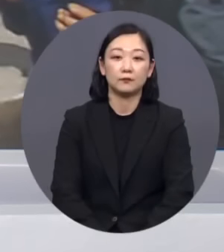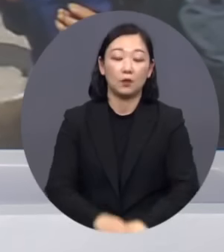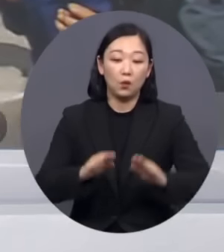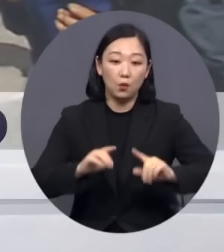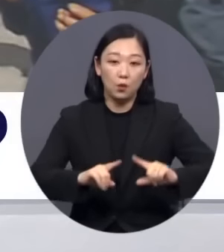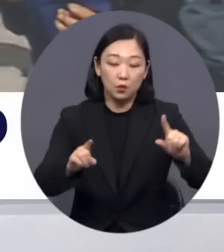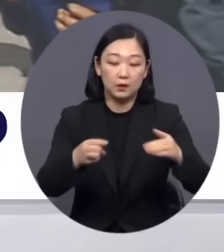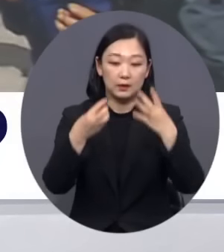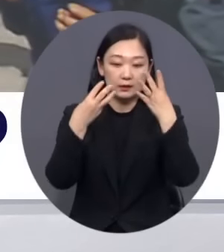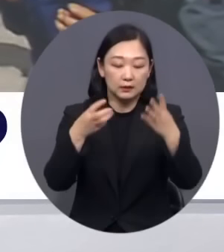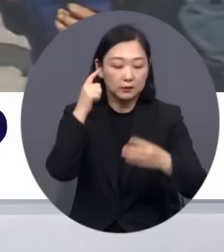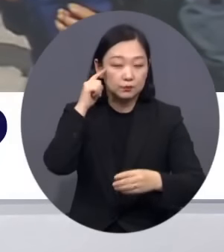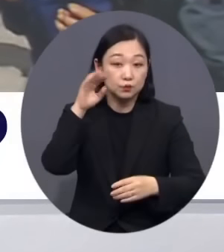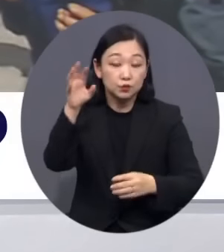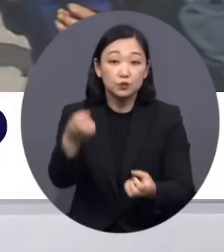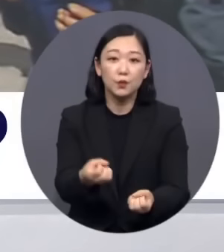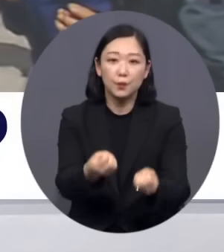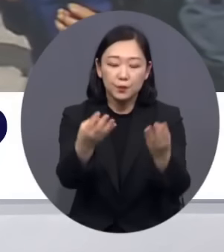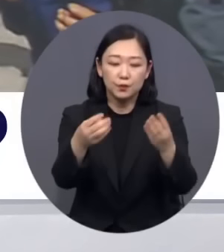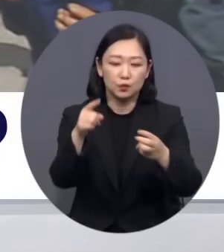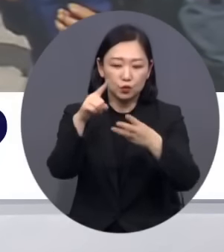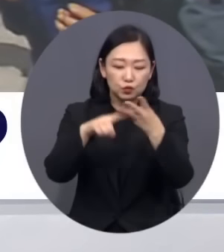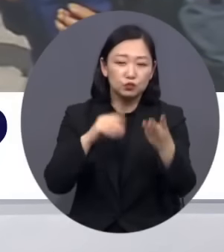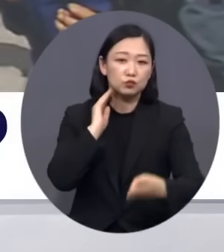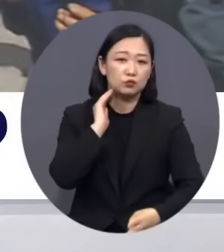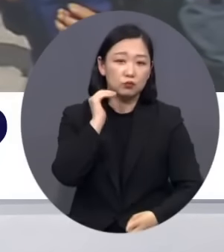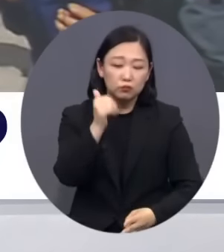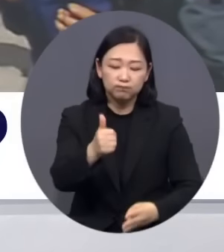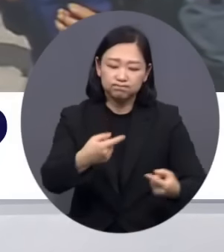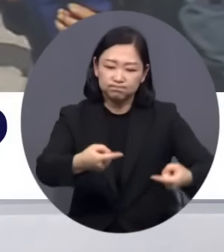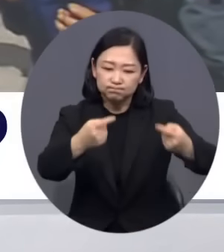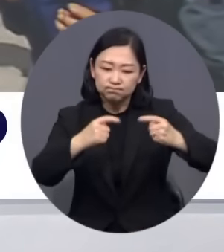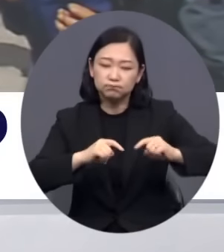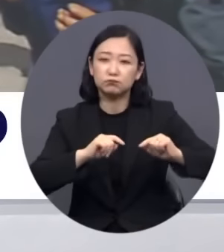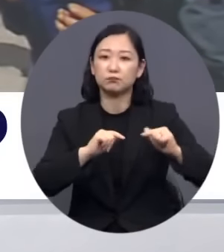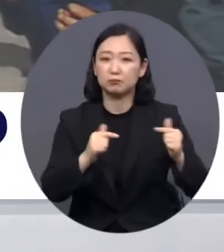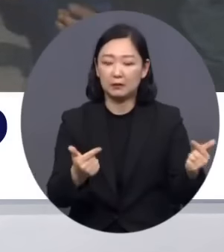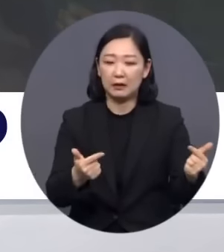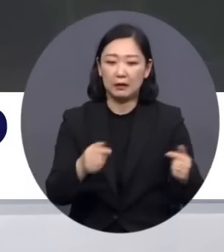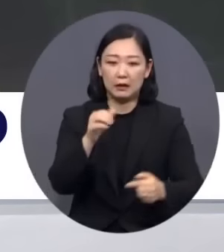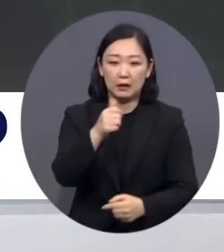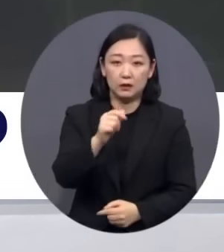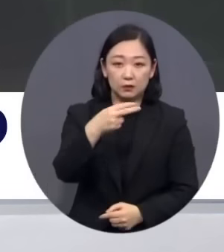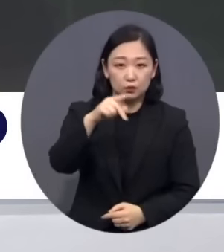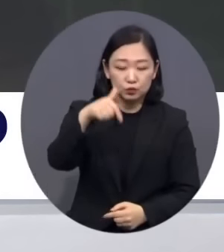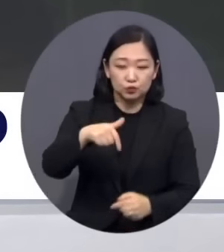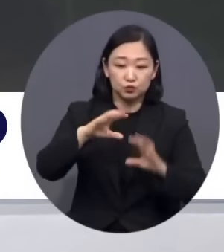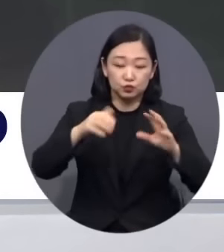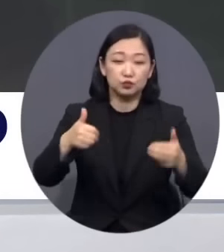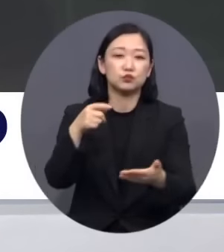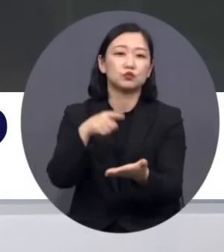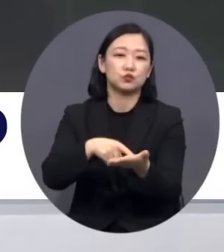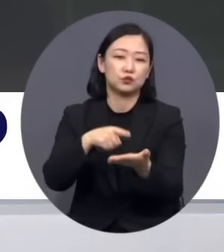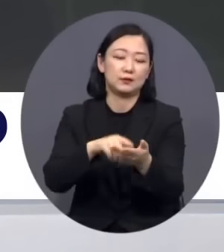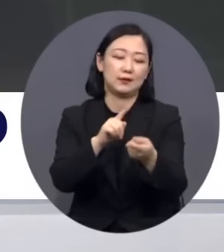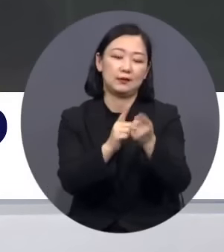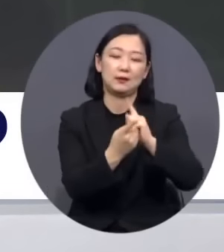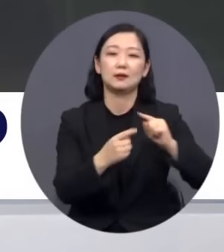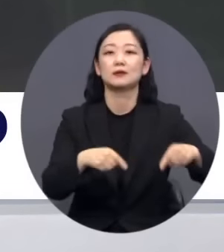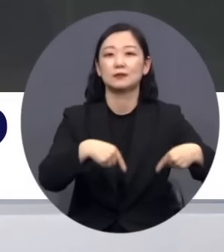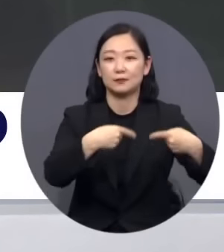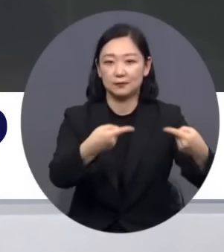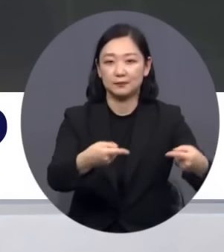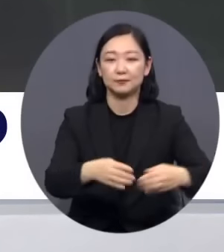올해 4.3 추념식에도 윤석열 대통령은 불참하고 한덕수 국무총리가 대신